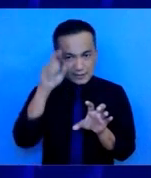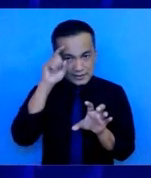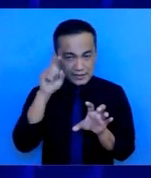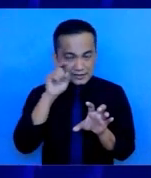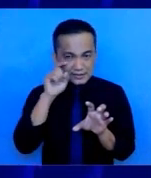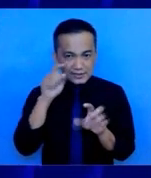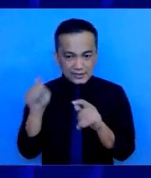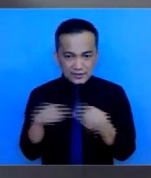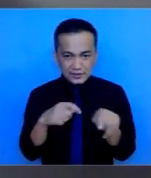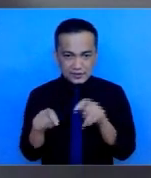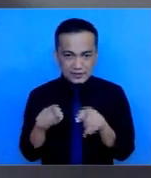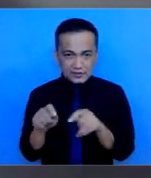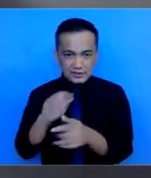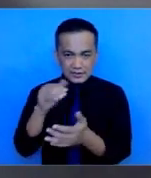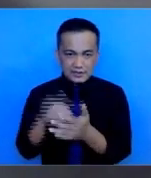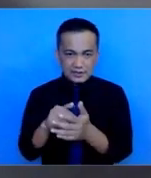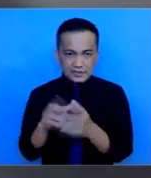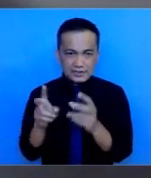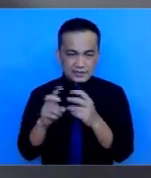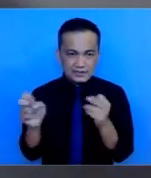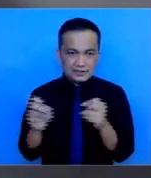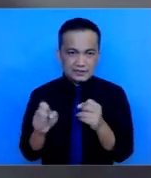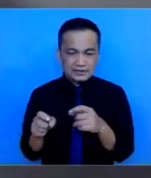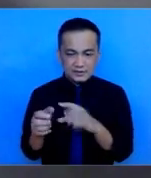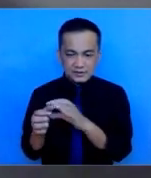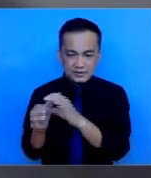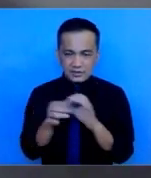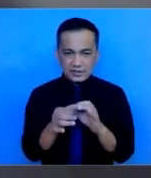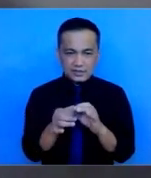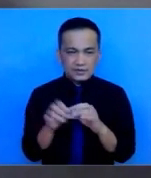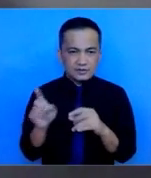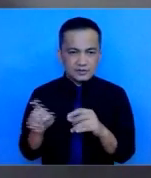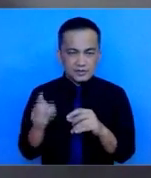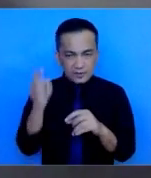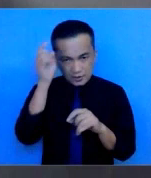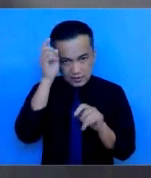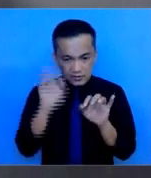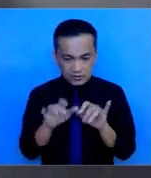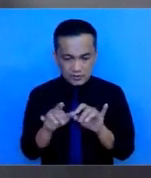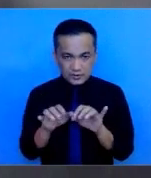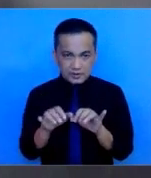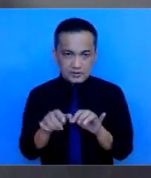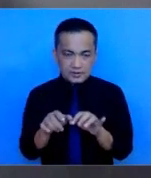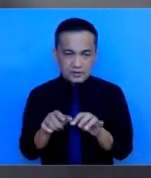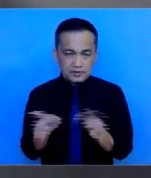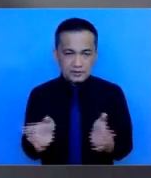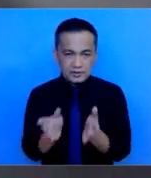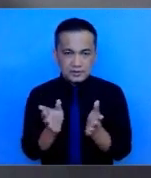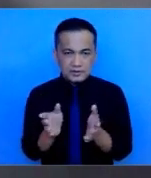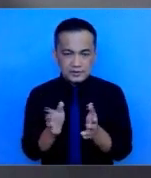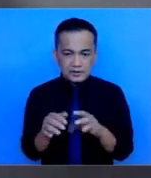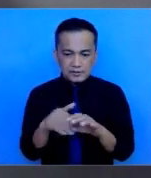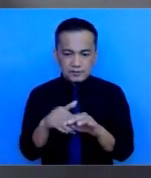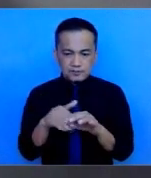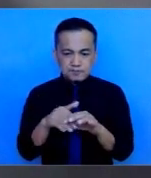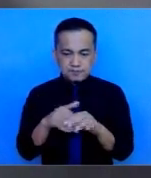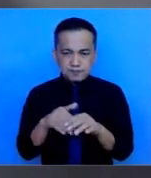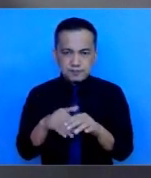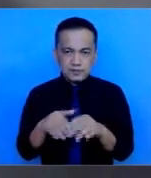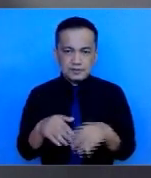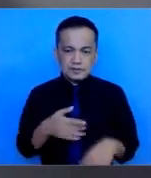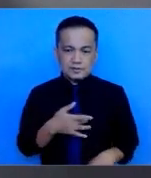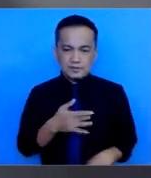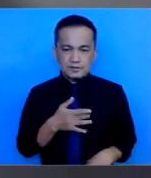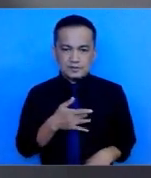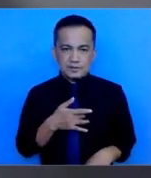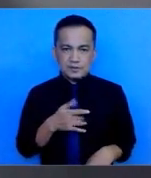nasa gitna ng match. Nakakonect raw ito sa isang computer na siyang nagpapa-vibrate at nagtitimbre kung ano ang susunod